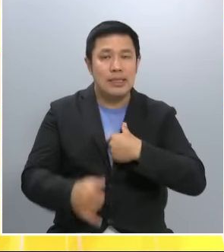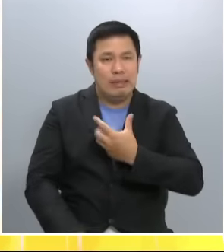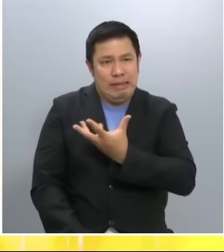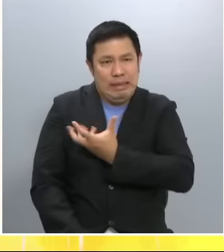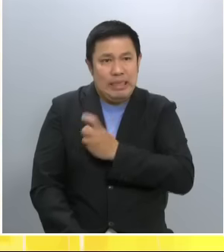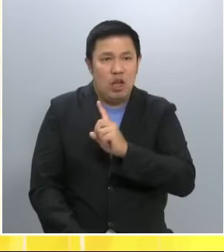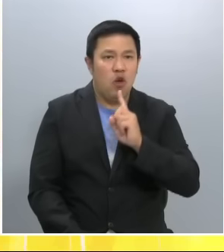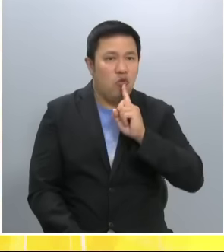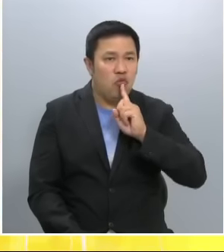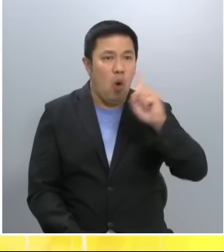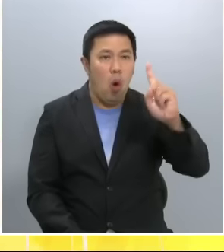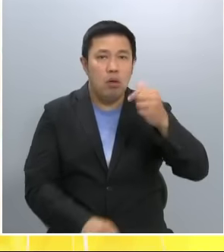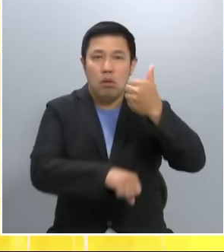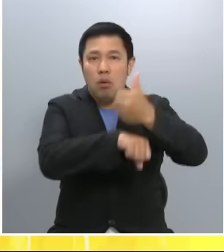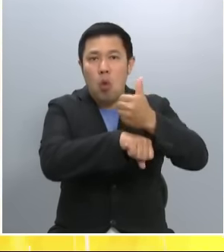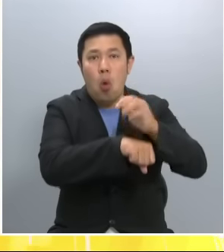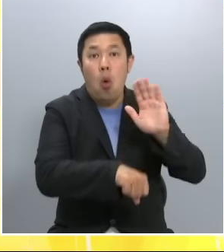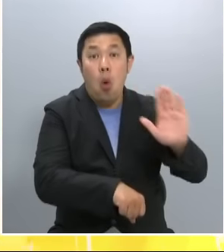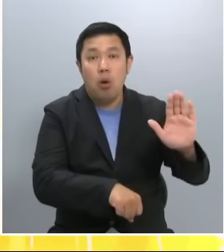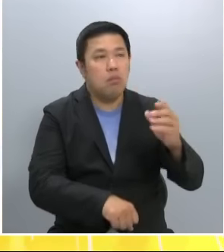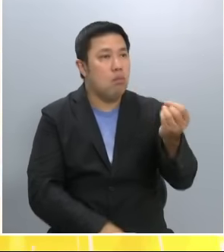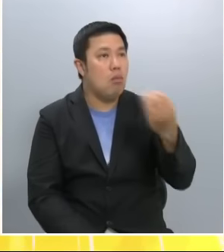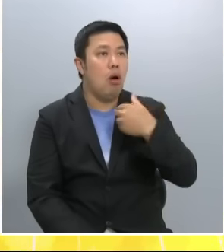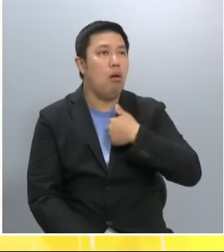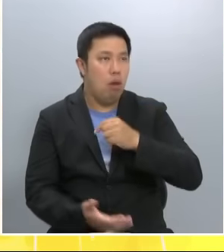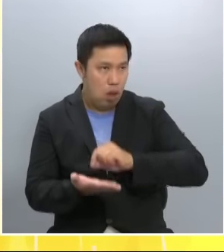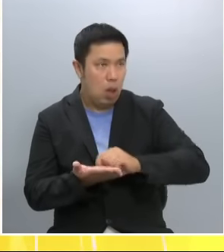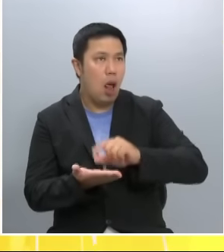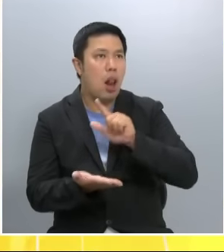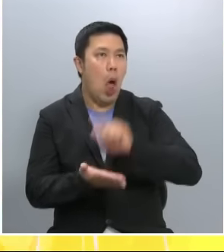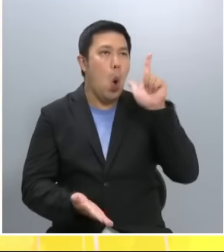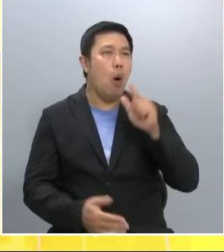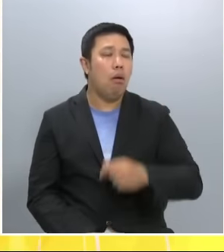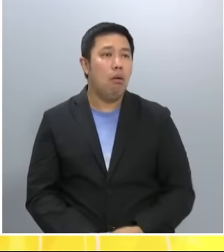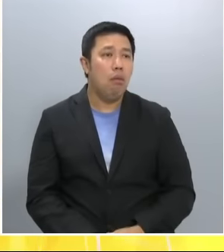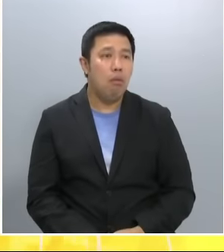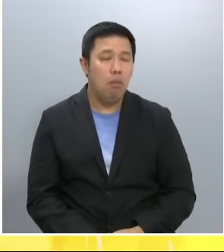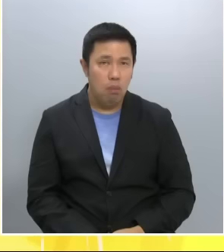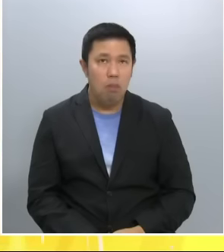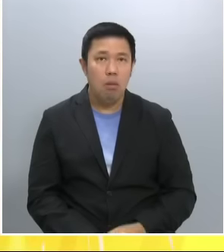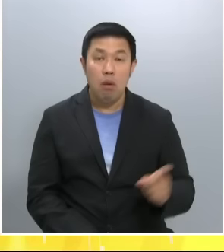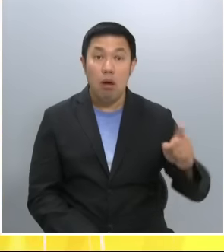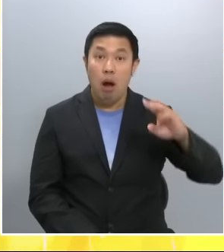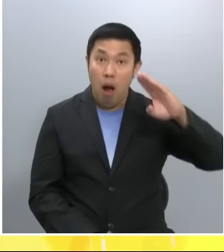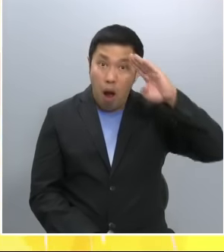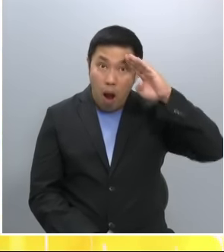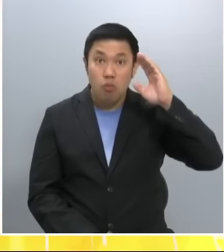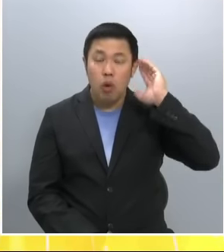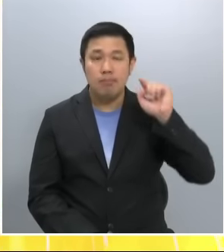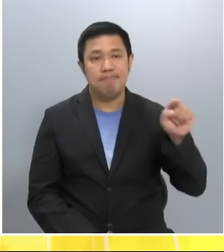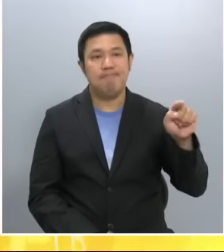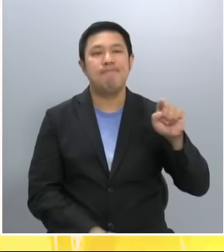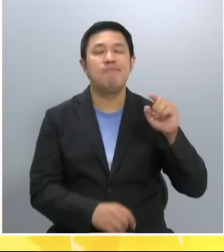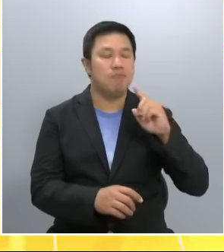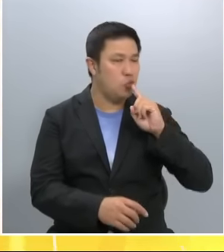คือไปร้องแต่คู้ญชาของทหารคนนั้นกลับบอกเธอไปเขียนไปบลาออกค่ะตกลงทหารคนนี้ก็ถูกดำเนิน